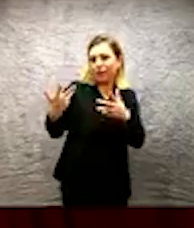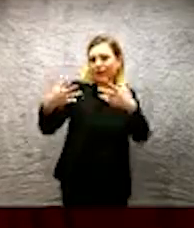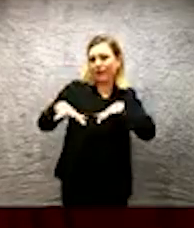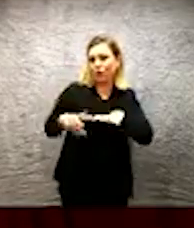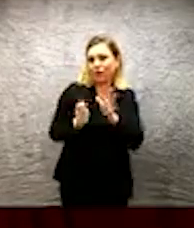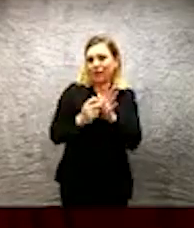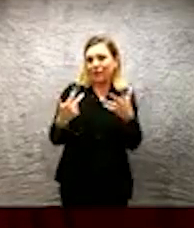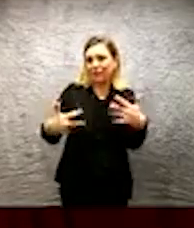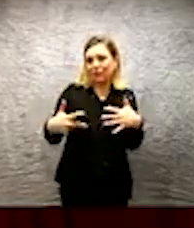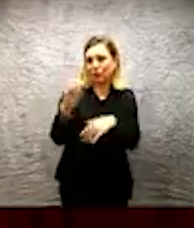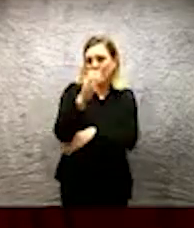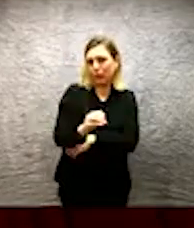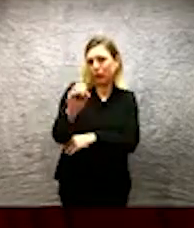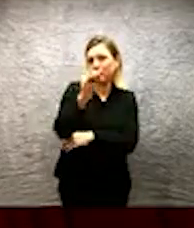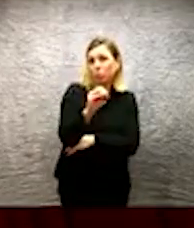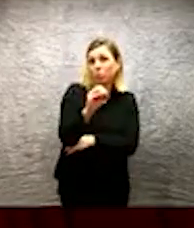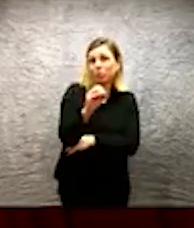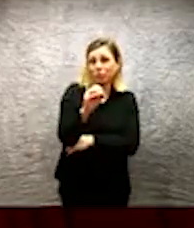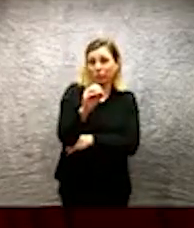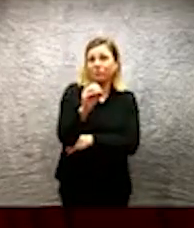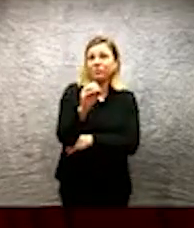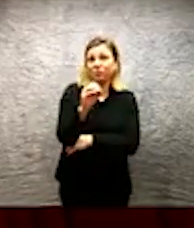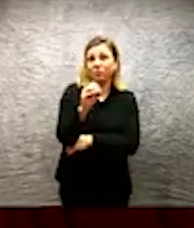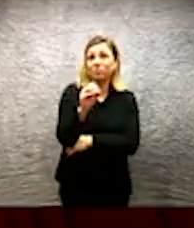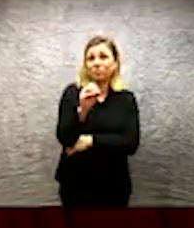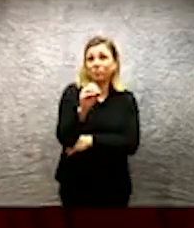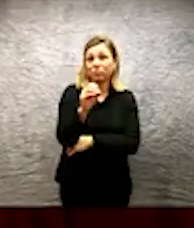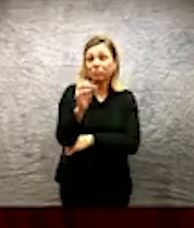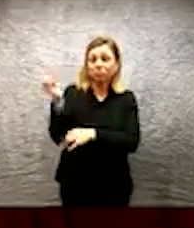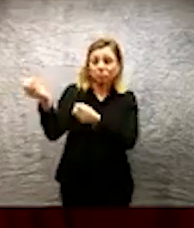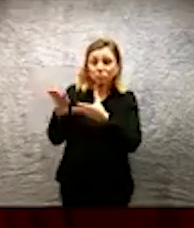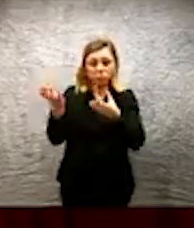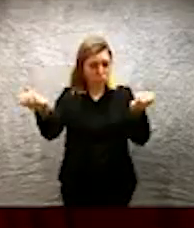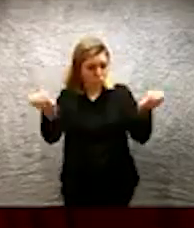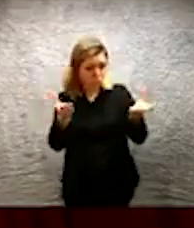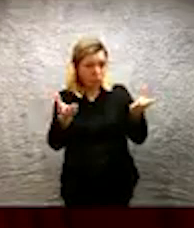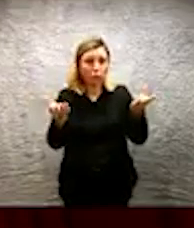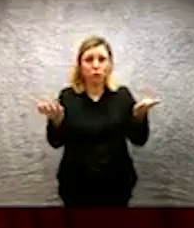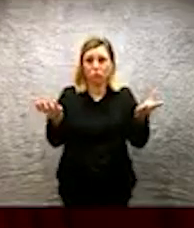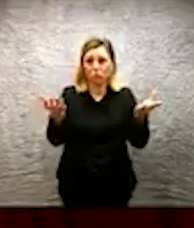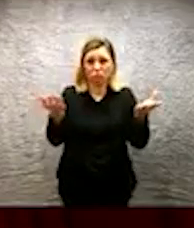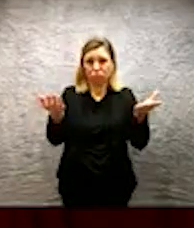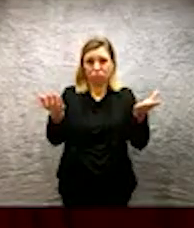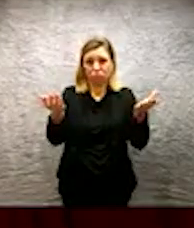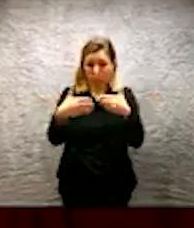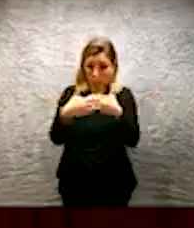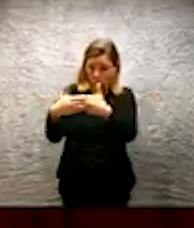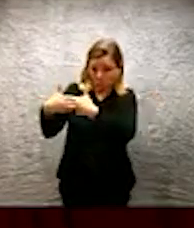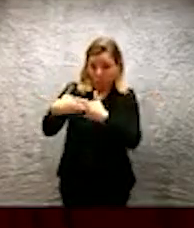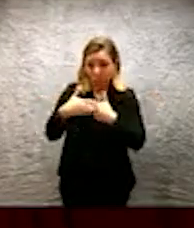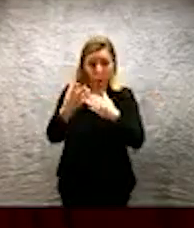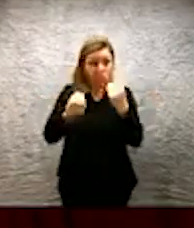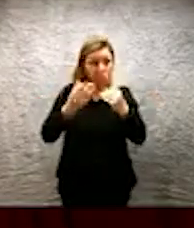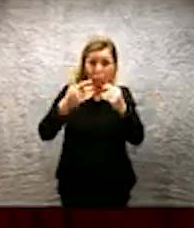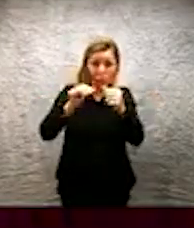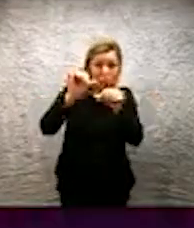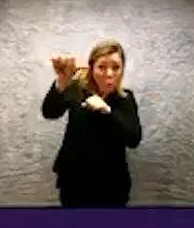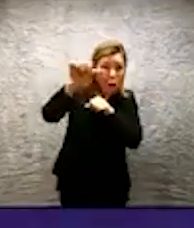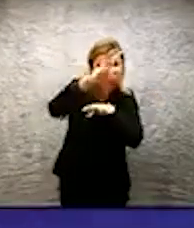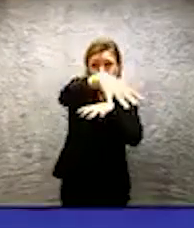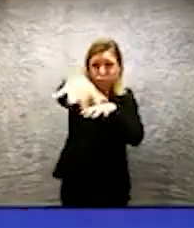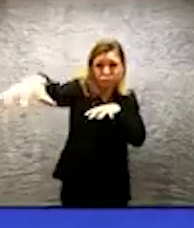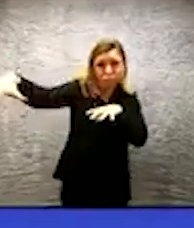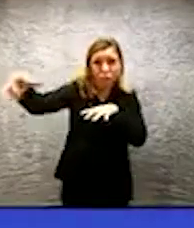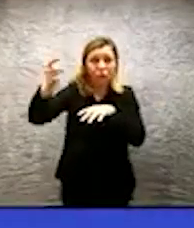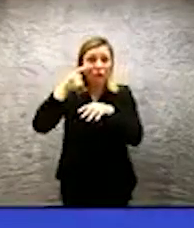vraiment eu en effet différentes sortes de propositions en proximité comme un peu plus loin. Et voilà, on essaiera